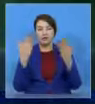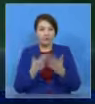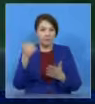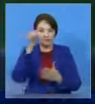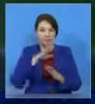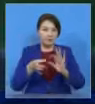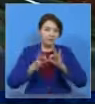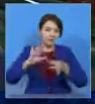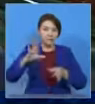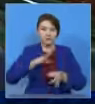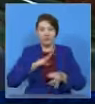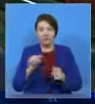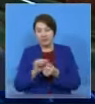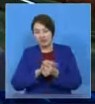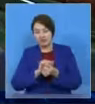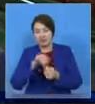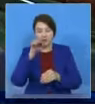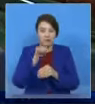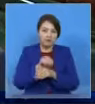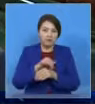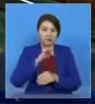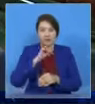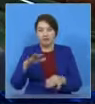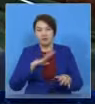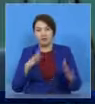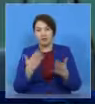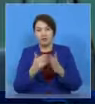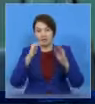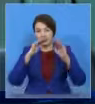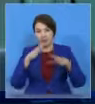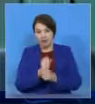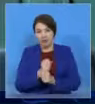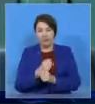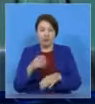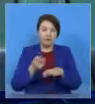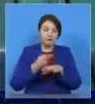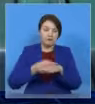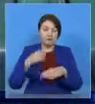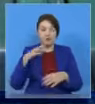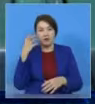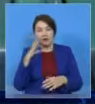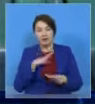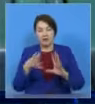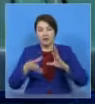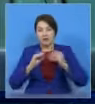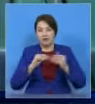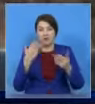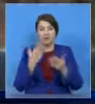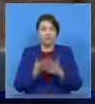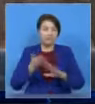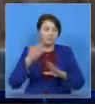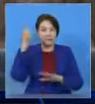год был сложным. Засуха внесла свою лепту. Как результат, снизилась урожайность картофеля и овощей. Но в целом, как и в прошлые